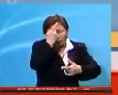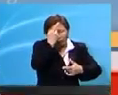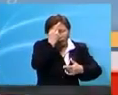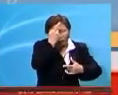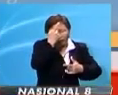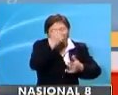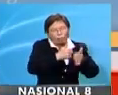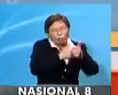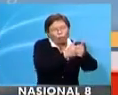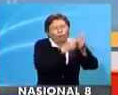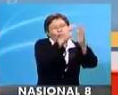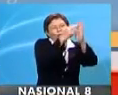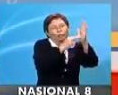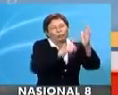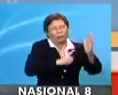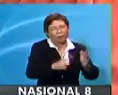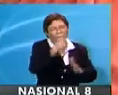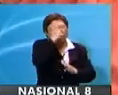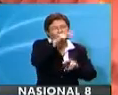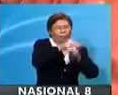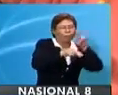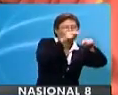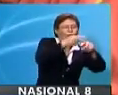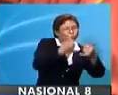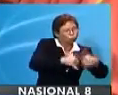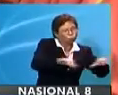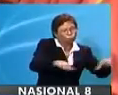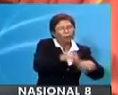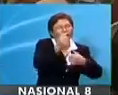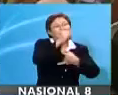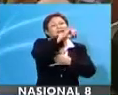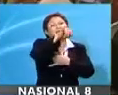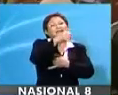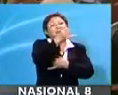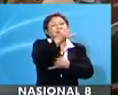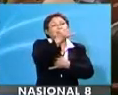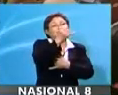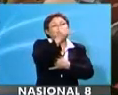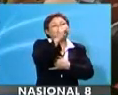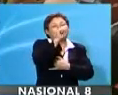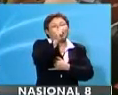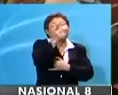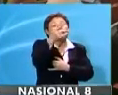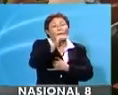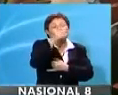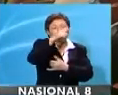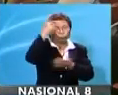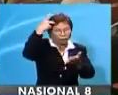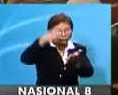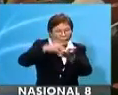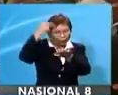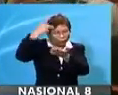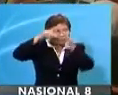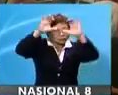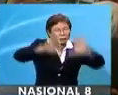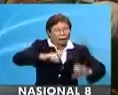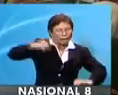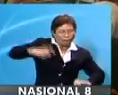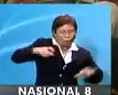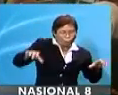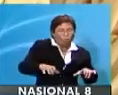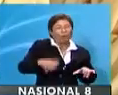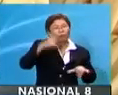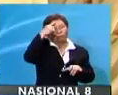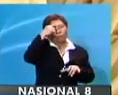tuntutan agama. Berikutan itu, pemantauan turut dilakukan Jabatan Kemajuan Islam Malaysia JAKIM bagi mengenal pasti pendekatan yang perlu